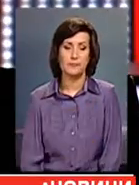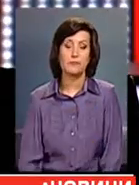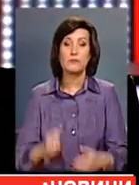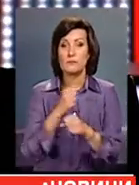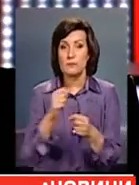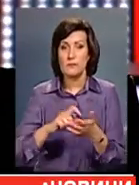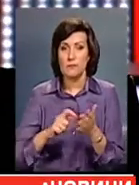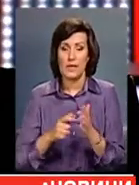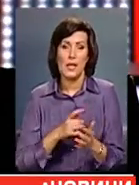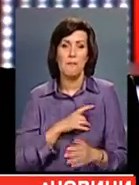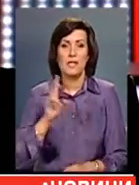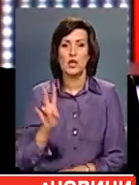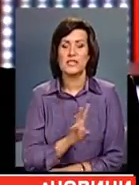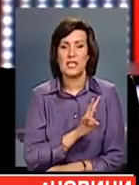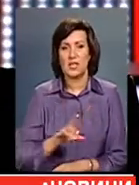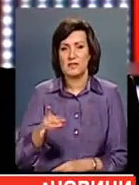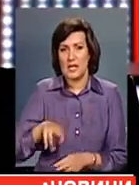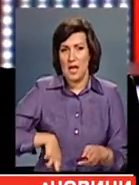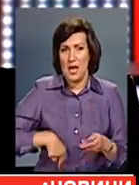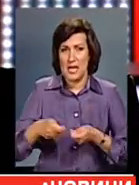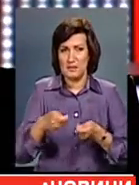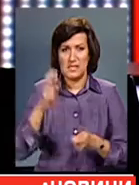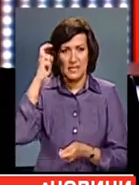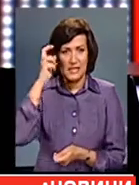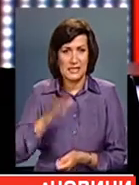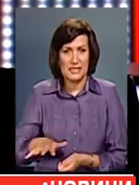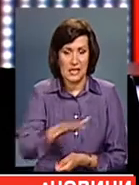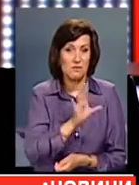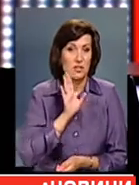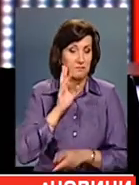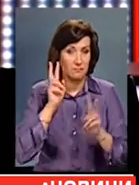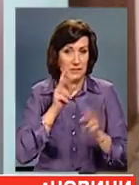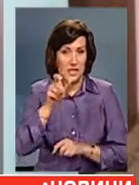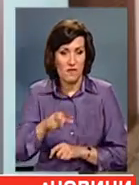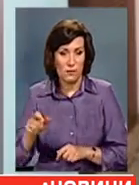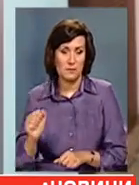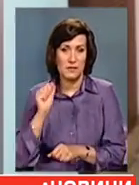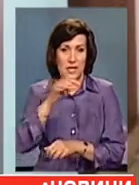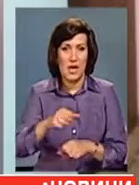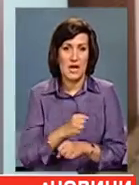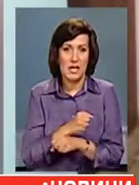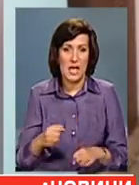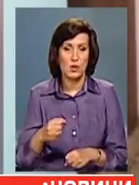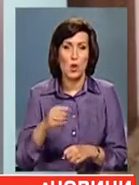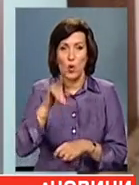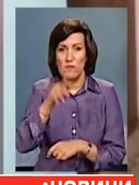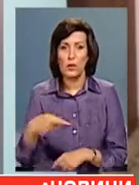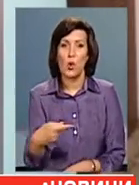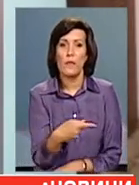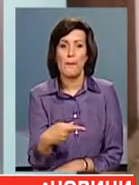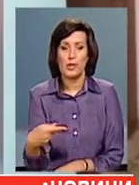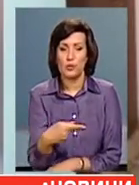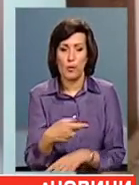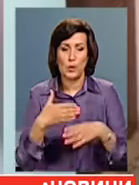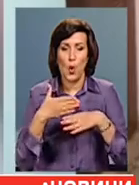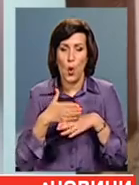Вибух у приміщенні Білоцерківської реадміністрації на Київщині. На світанку невідомі жбурнули гранату у вікно на першому поверсі.